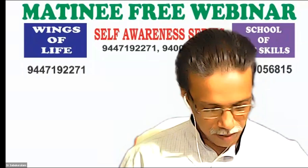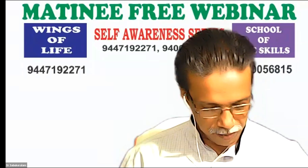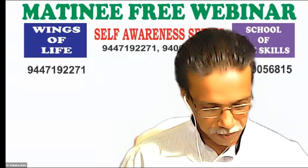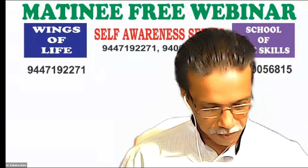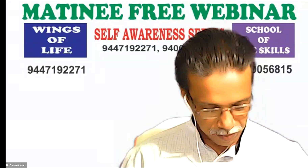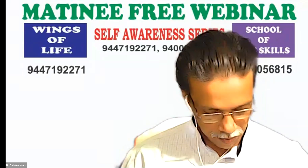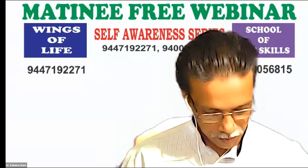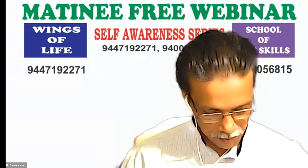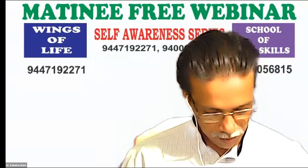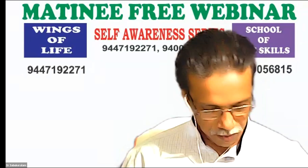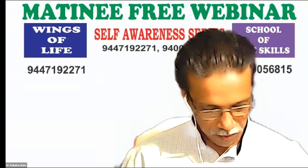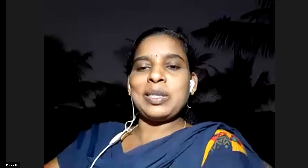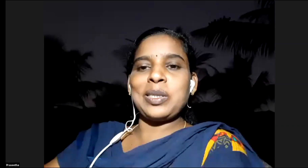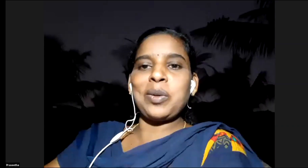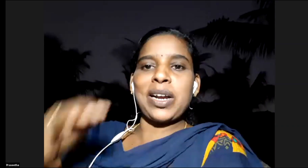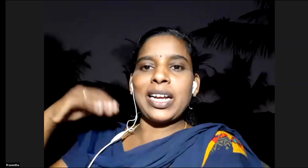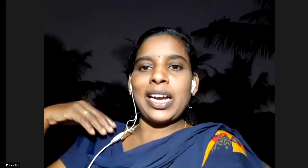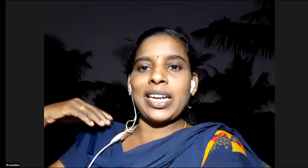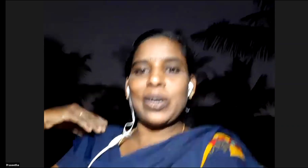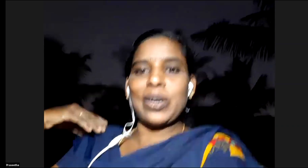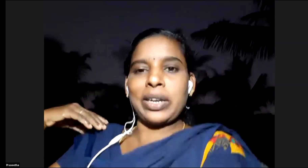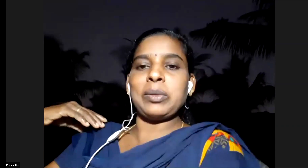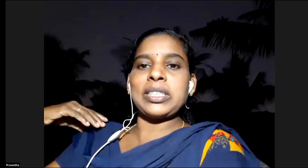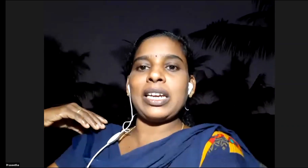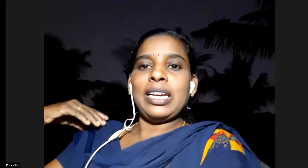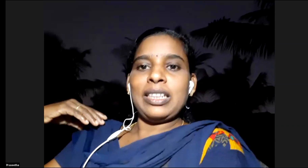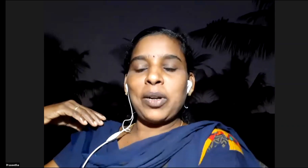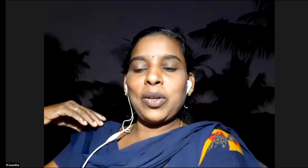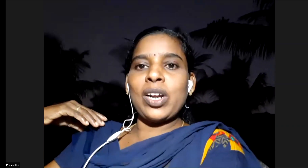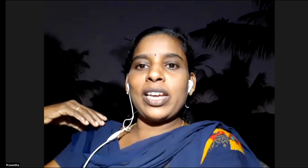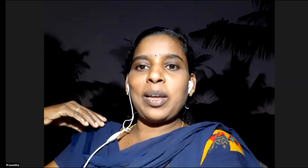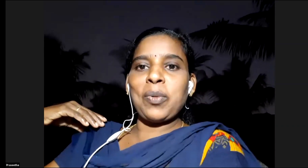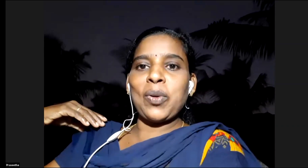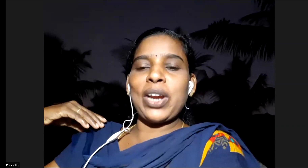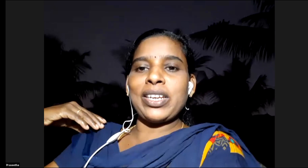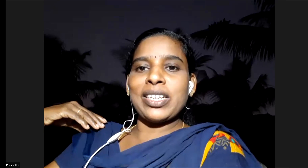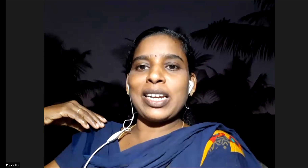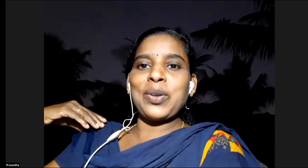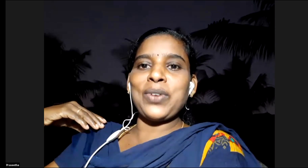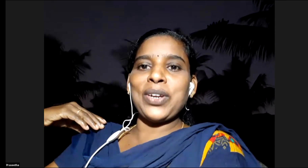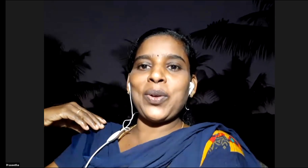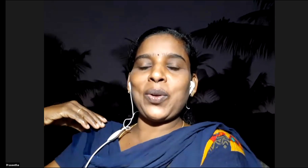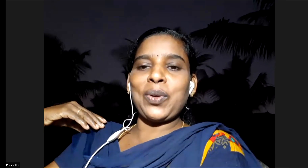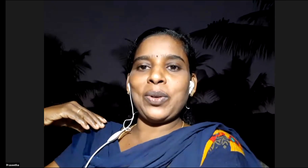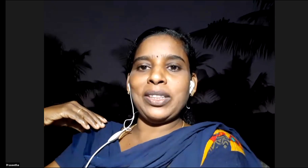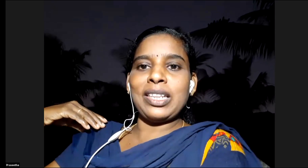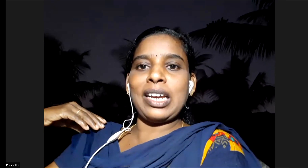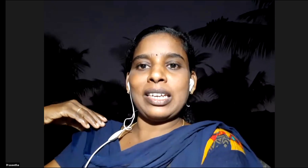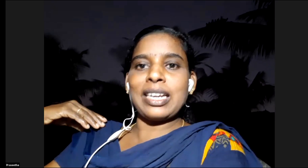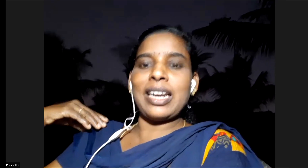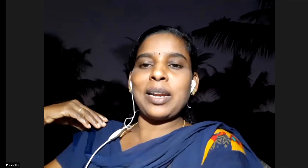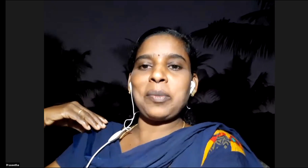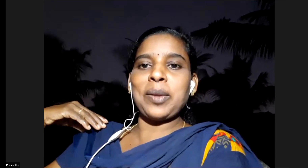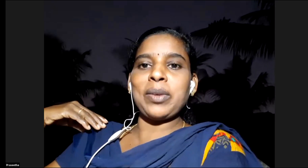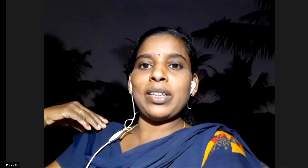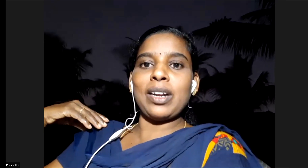അവർക്കൊക്കെ ഇഷ്ടംപോലെ സപ്പോർട്ടിംഗ് സിസ്റ്റം ബാക്കിയുള്ള കാര്യങ്ങളൊക്കെ ഉണ്ട്. പക്ഷെ നമ്മള് ഗൂഗിൾ ചെയ്താൽ പോലും ഒരു ഐ എസ് എല്ലിന്റെ ഒരു വീഡിയോ, ഇന്നത് ഐ എസ്